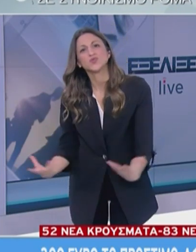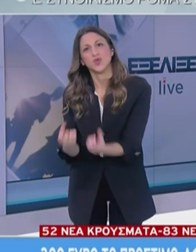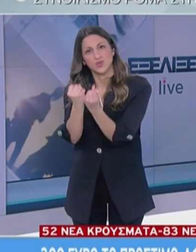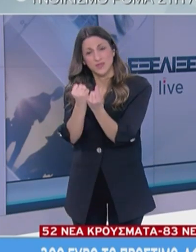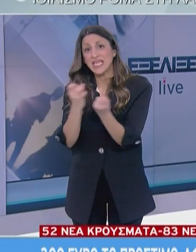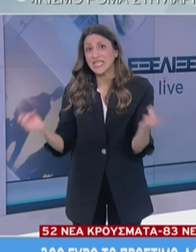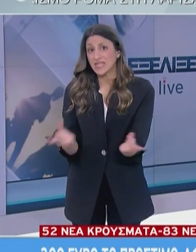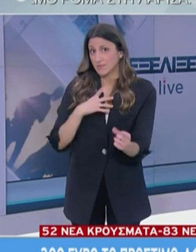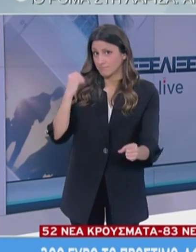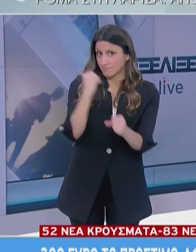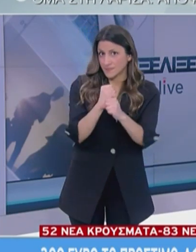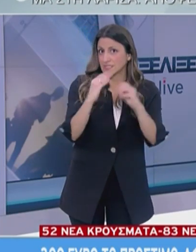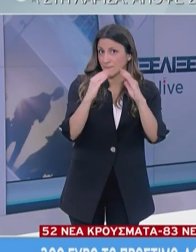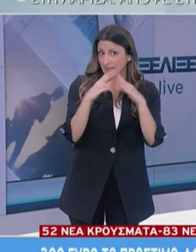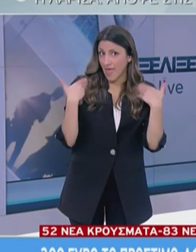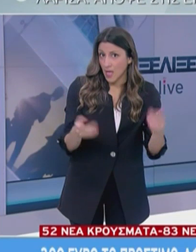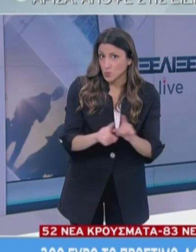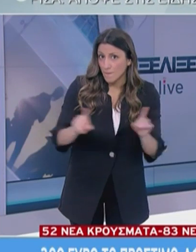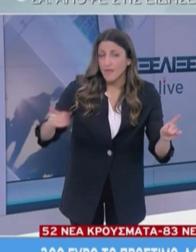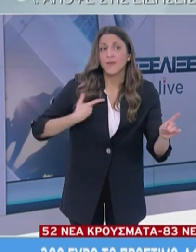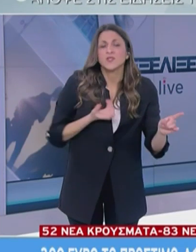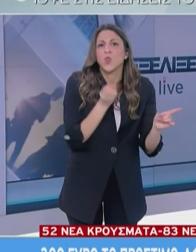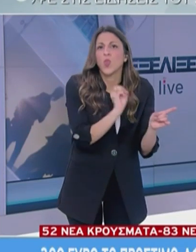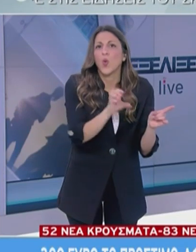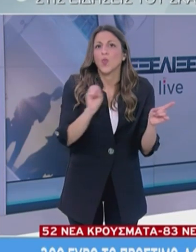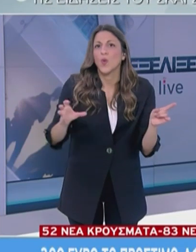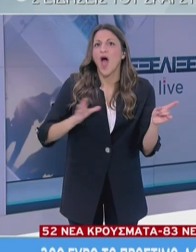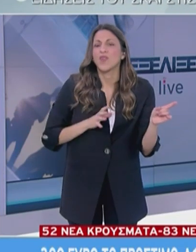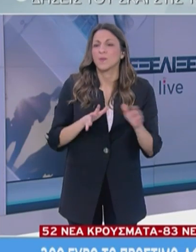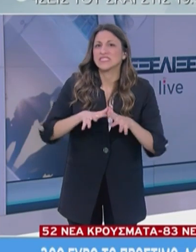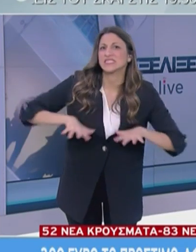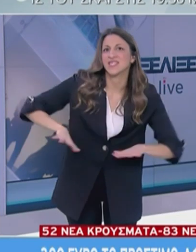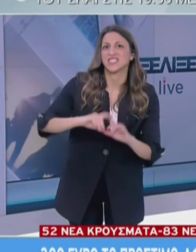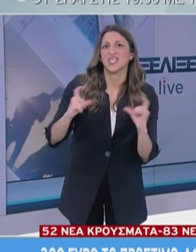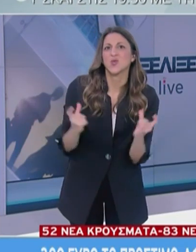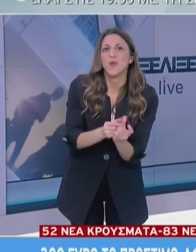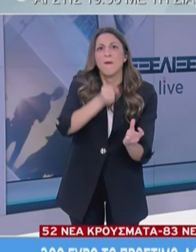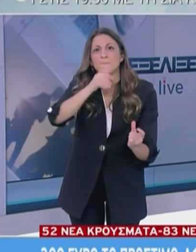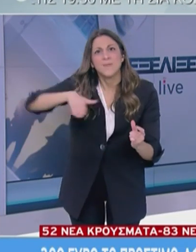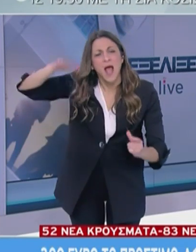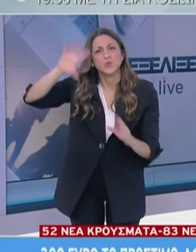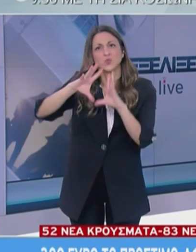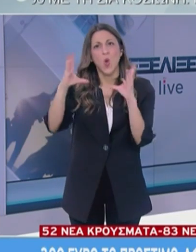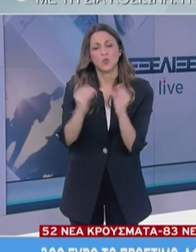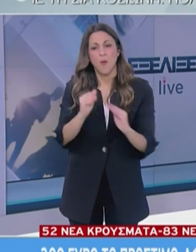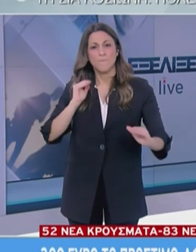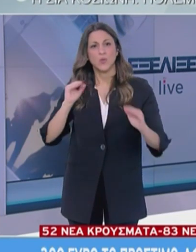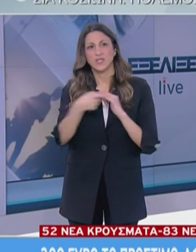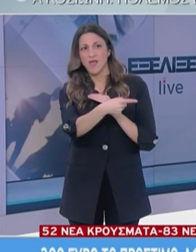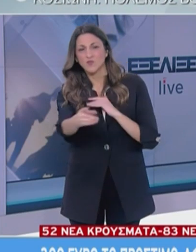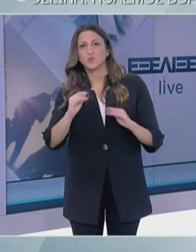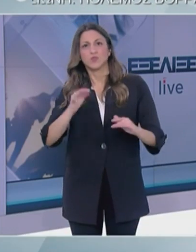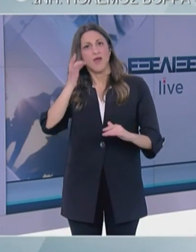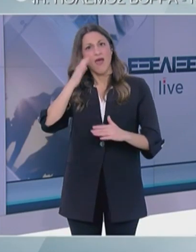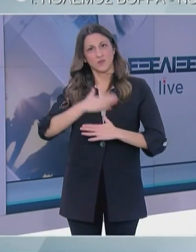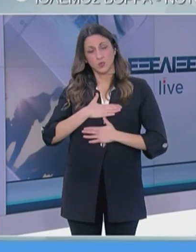πράξη ευθύνης και προσφοράς προς τους συνανθρώπους μας, προς τους αγαπημένους μας. Έτσι προστατεύουμε τους άλλους, αλλά και εμάς τους ίδιους.